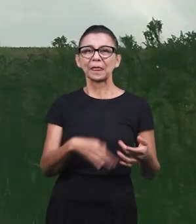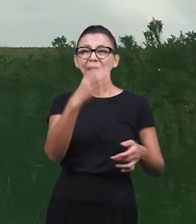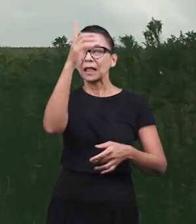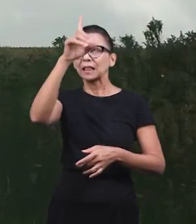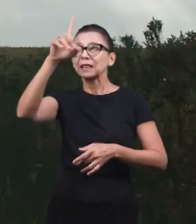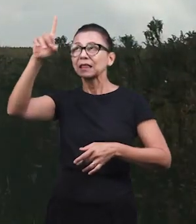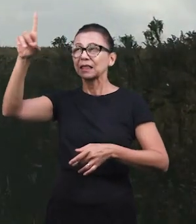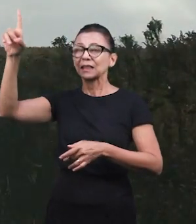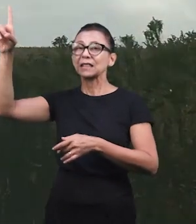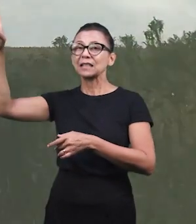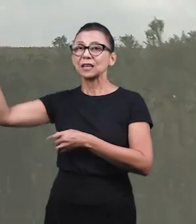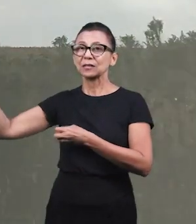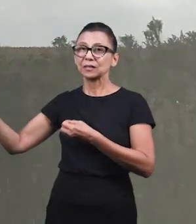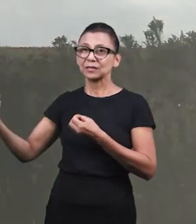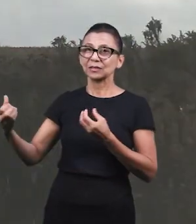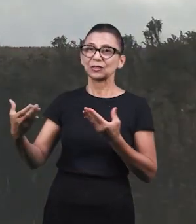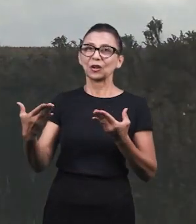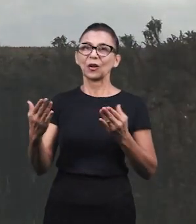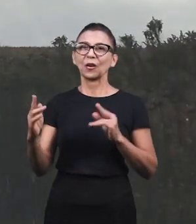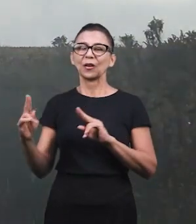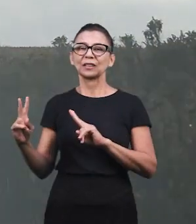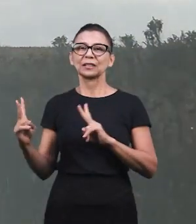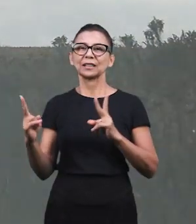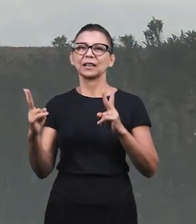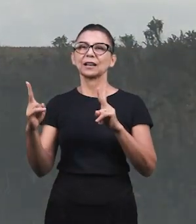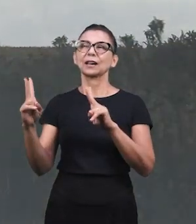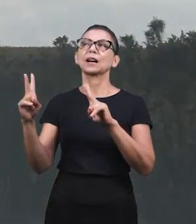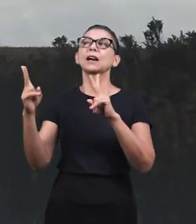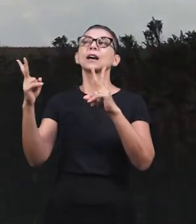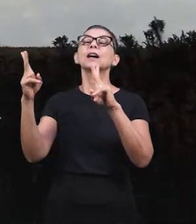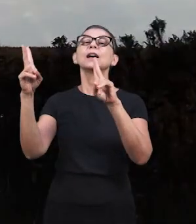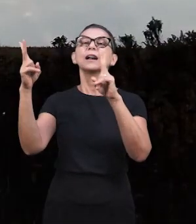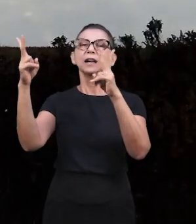Свыше приходят наши победы.